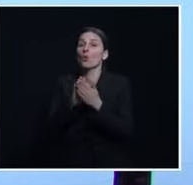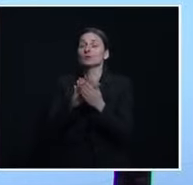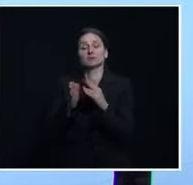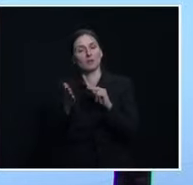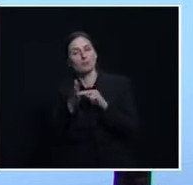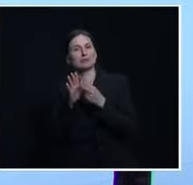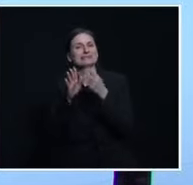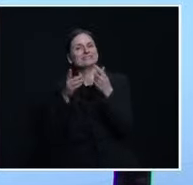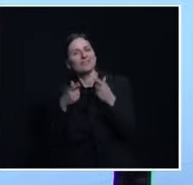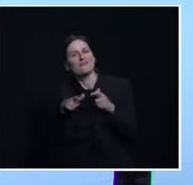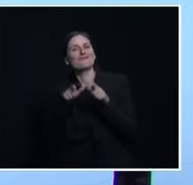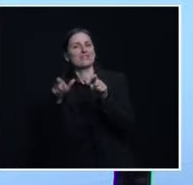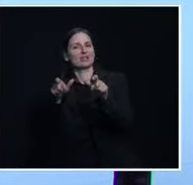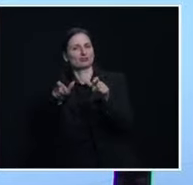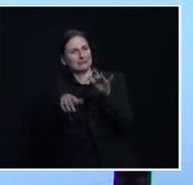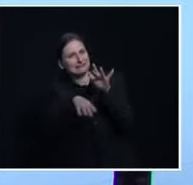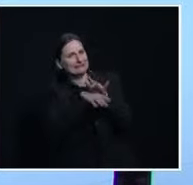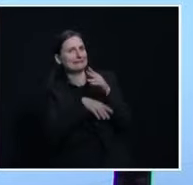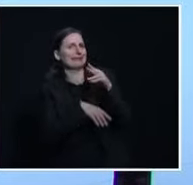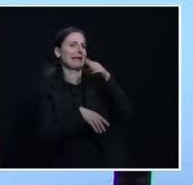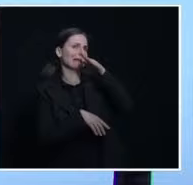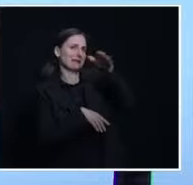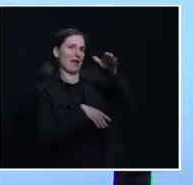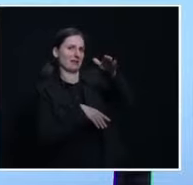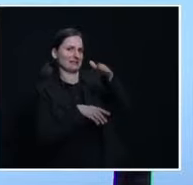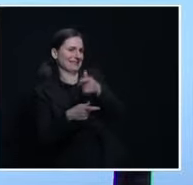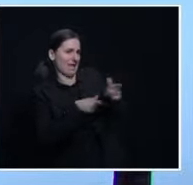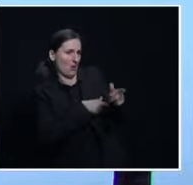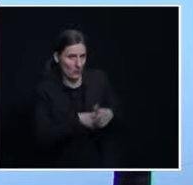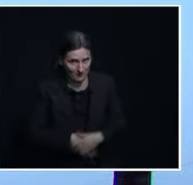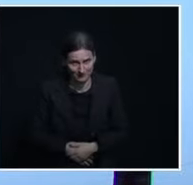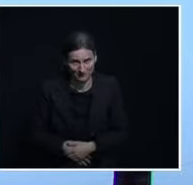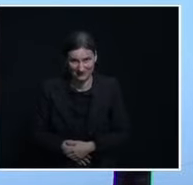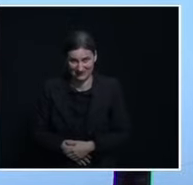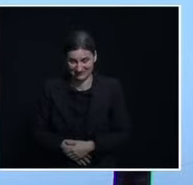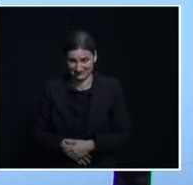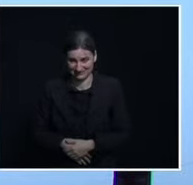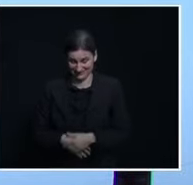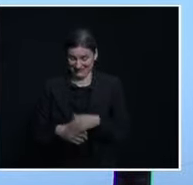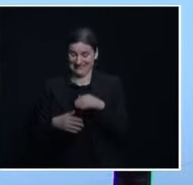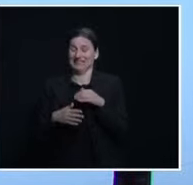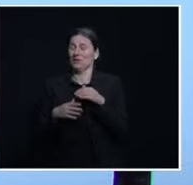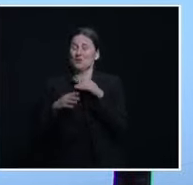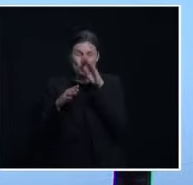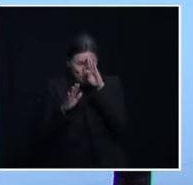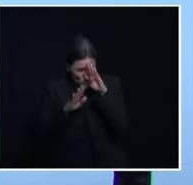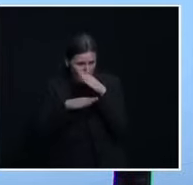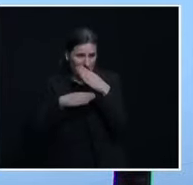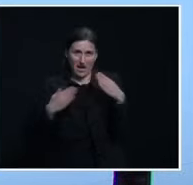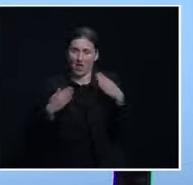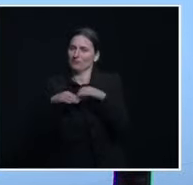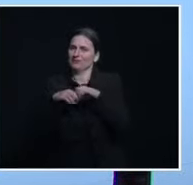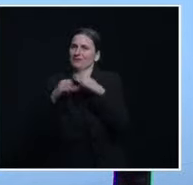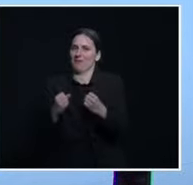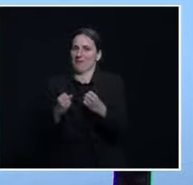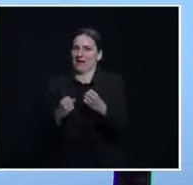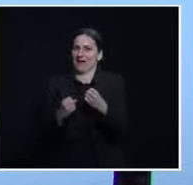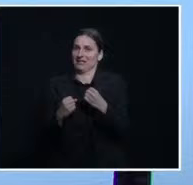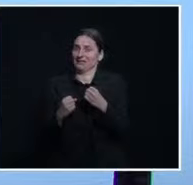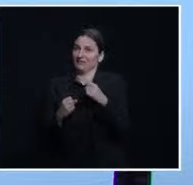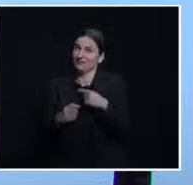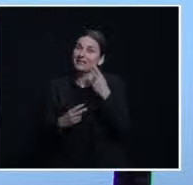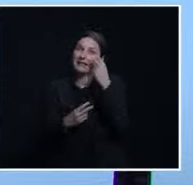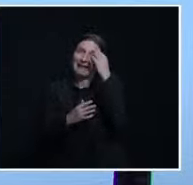Widerstand gegen den NS-Terror leisteten. Die Erinnerung an dieses unvorstellbare Verbrechen